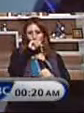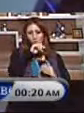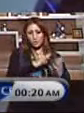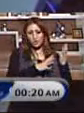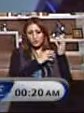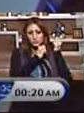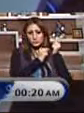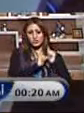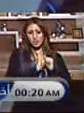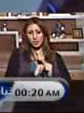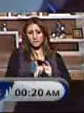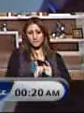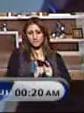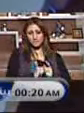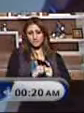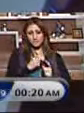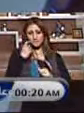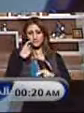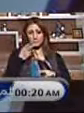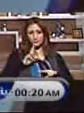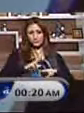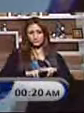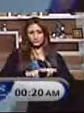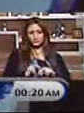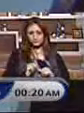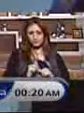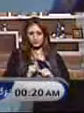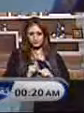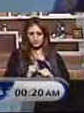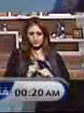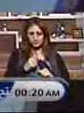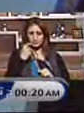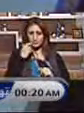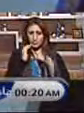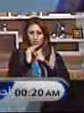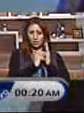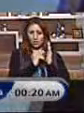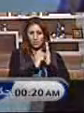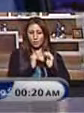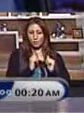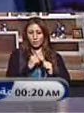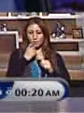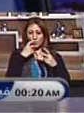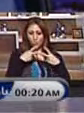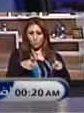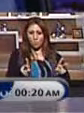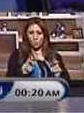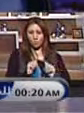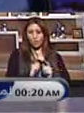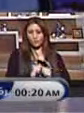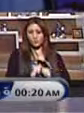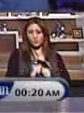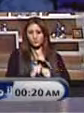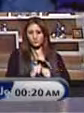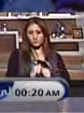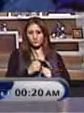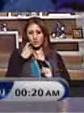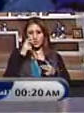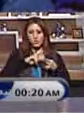قال سوف تسام بمثلها يوما يا ابن ابي طالب وتقبل في